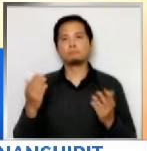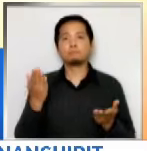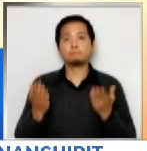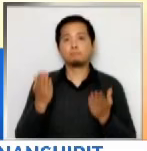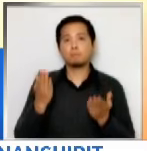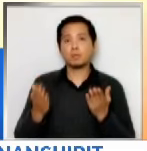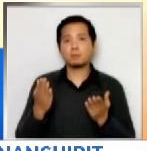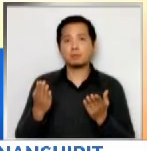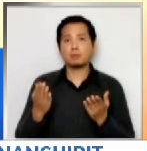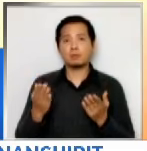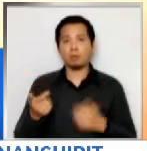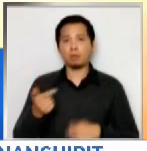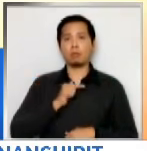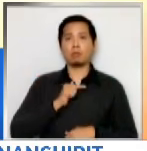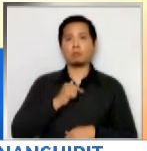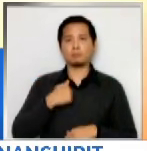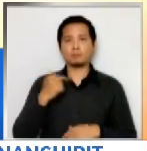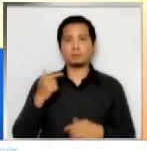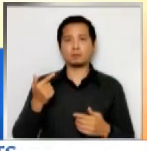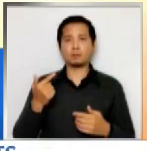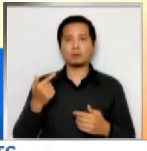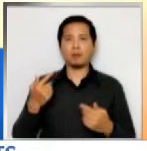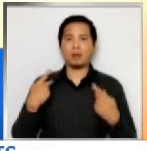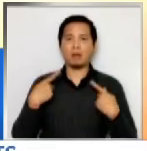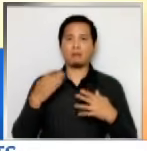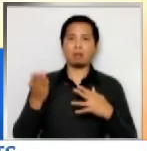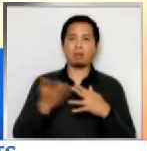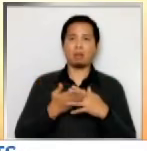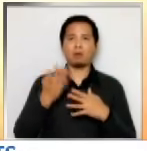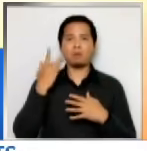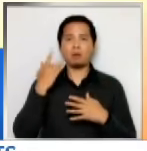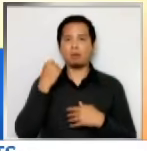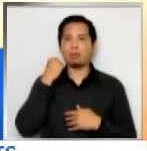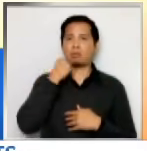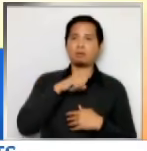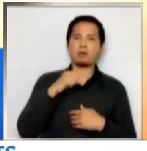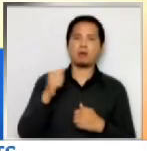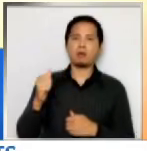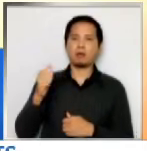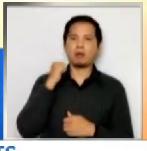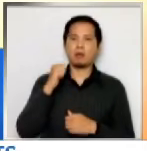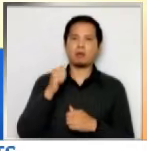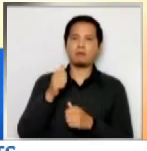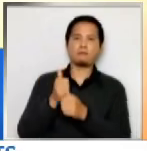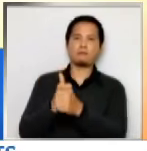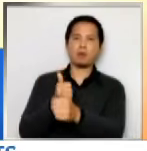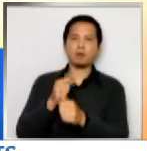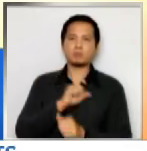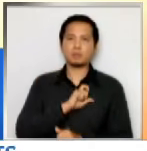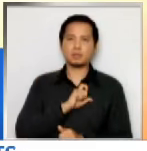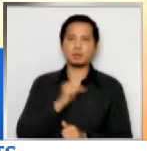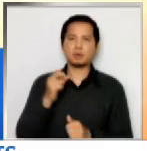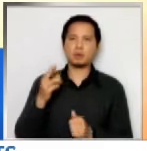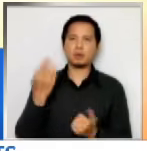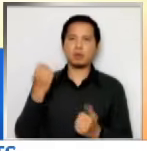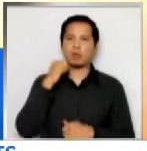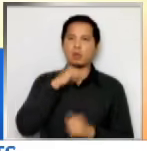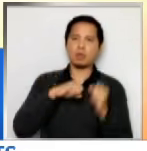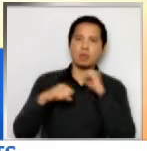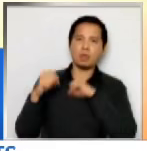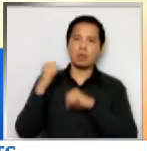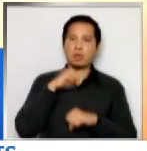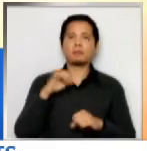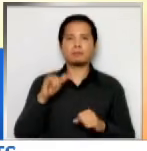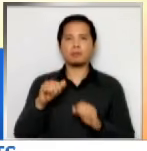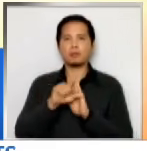magkaroon ng kaso for resisting arrest or disobedience to a person in authority na isang krimen sa ilalim ng batas natin. But of course,